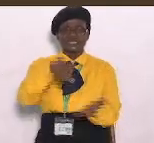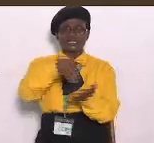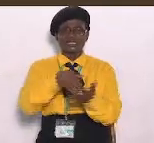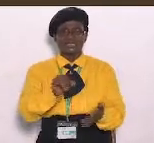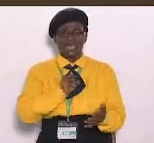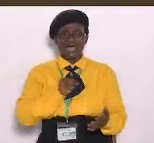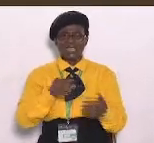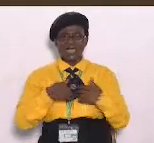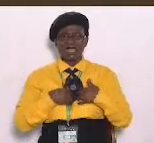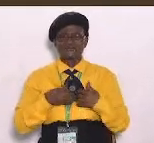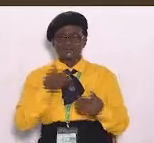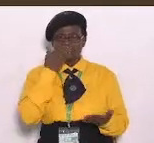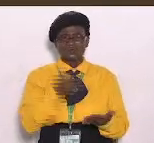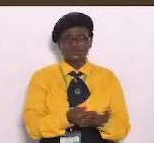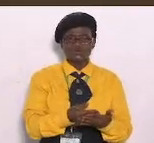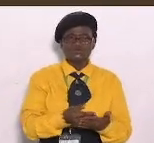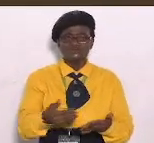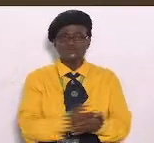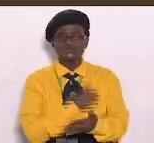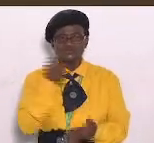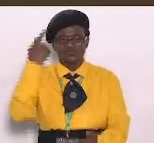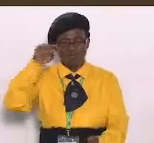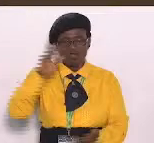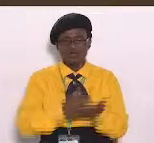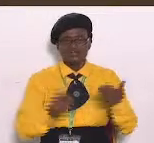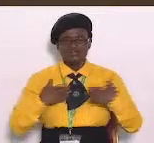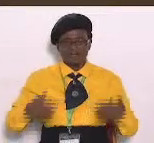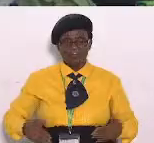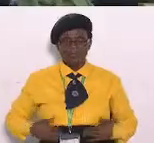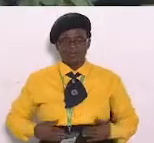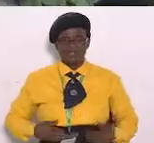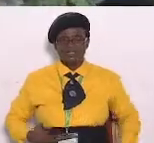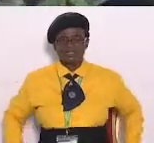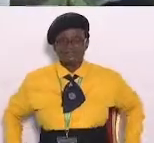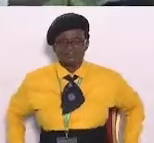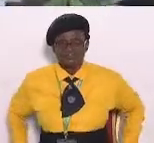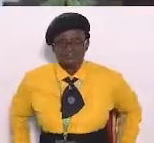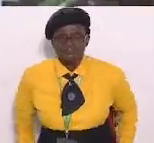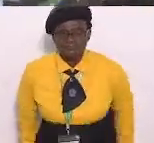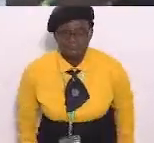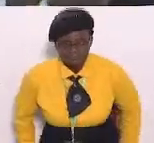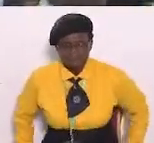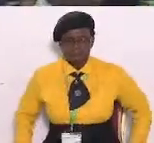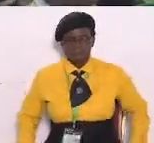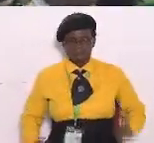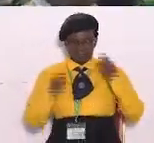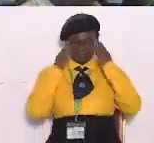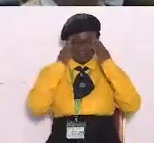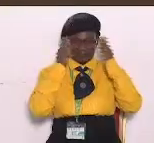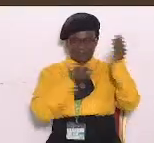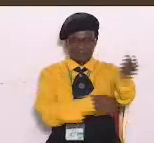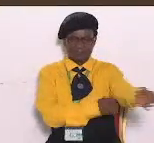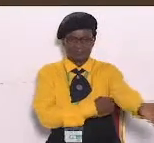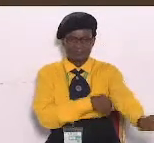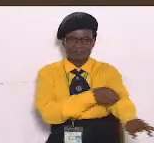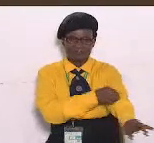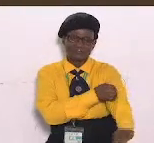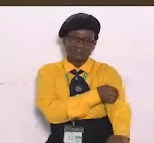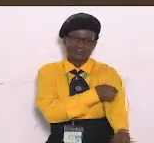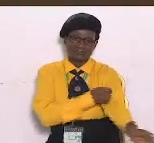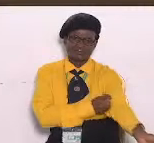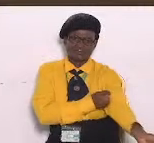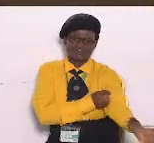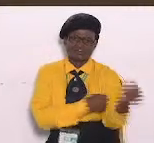asseoir une fois encore j'ai une bonne nouvelle pour quelqu'un j'ai une bonne nouvelle pour